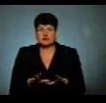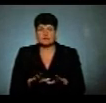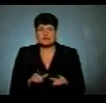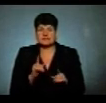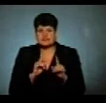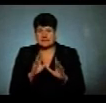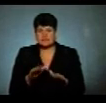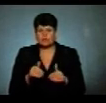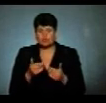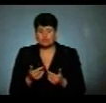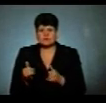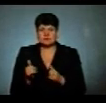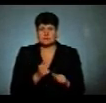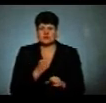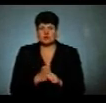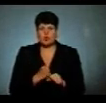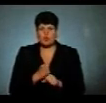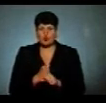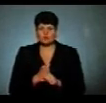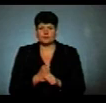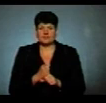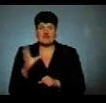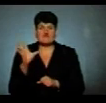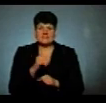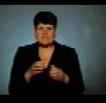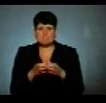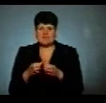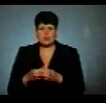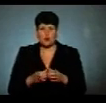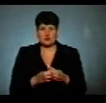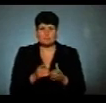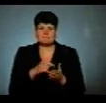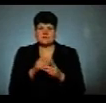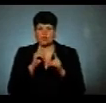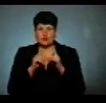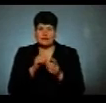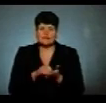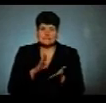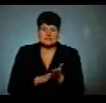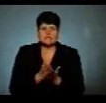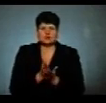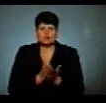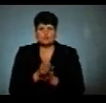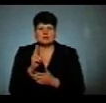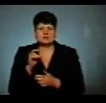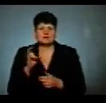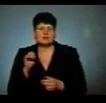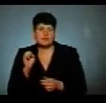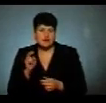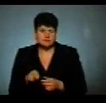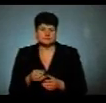рекомендовано забезпечити роботу всіх підрозділів міської ради, реєстраційної служби, ЦНАПу, управління соціальної